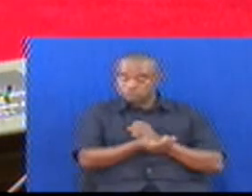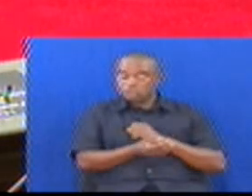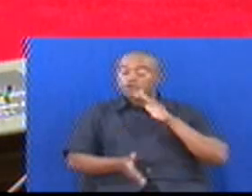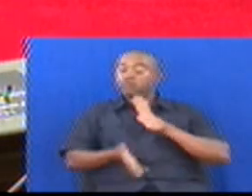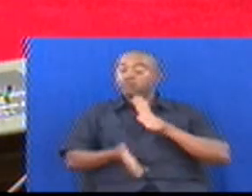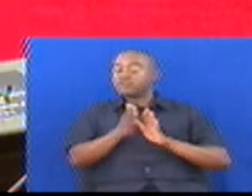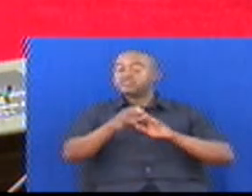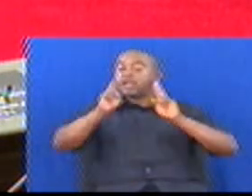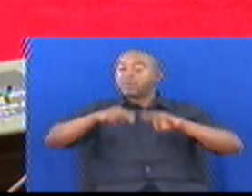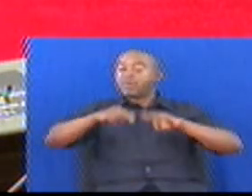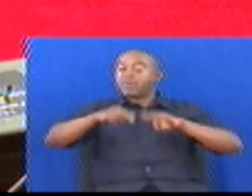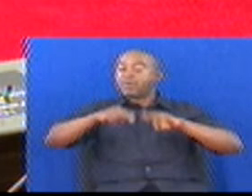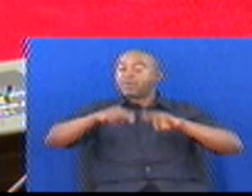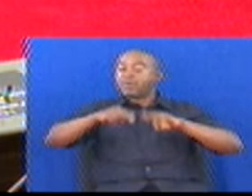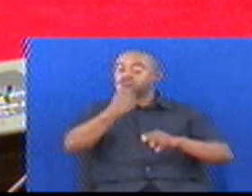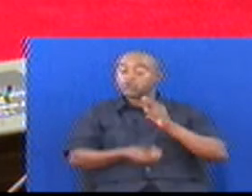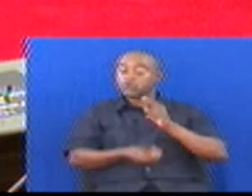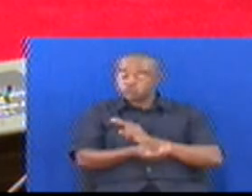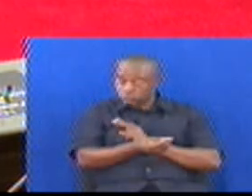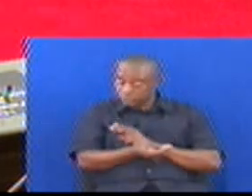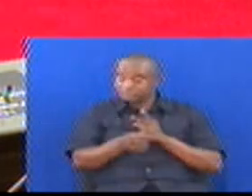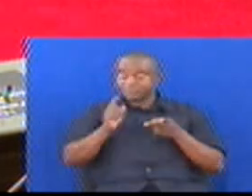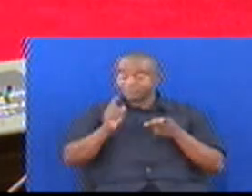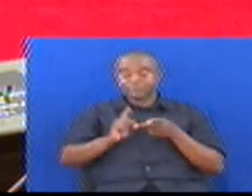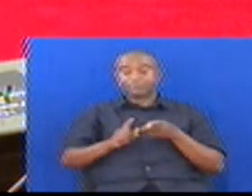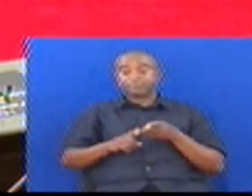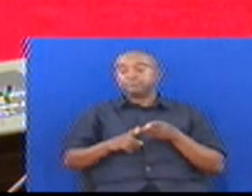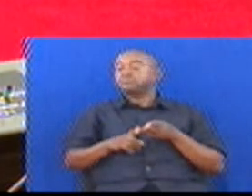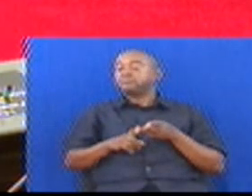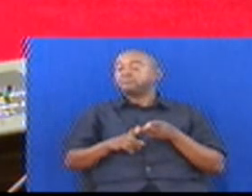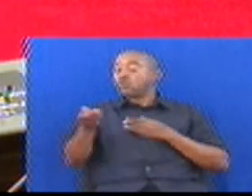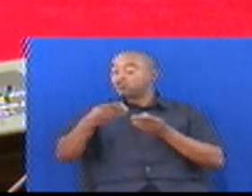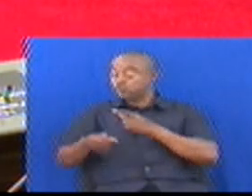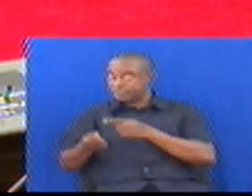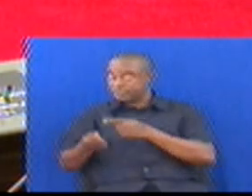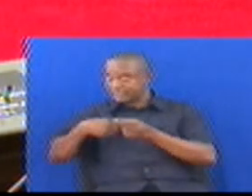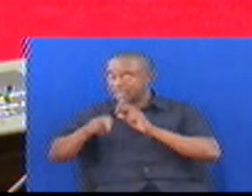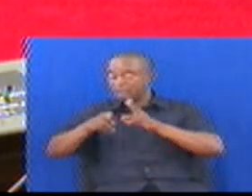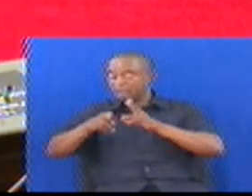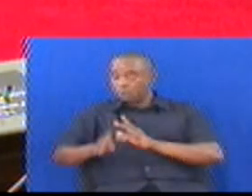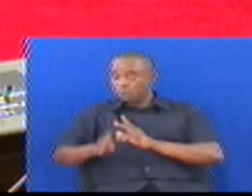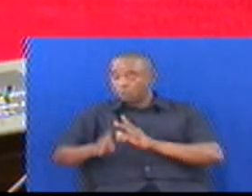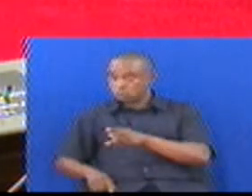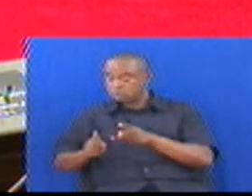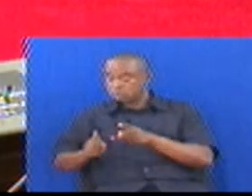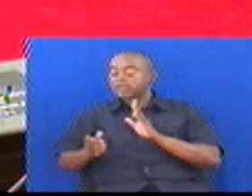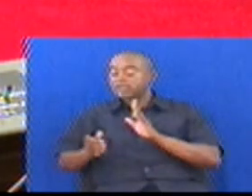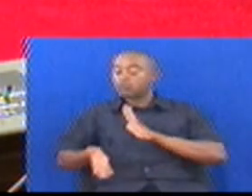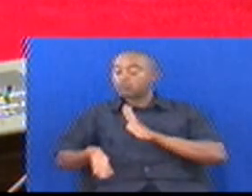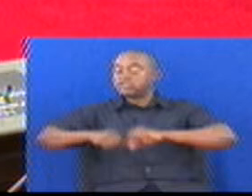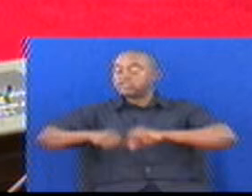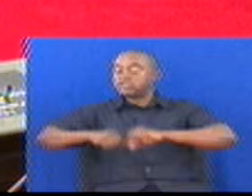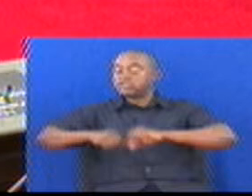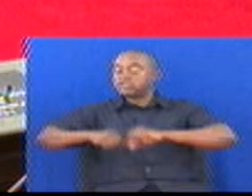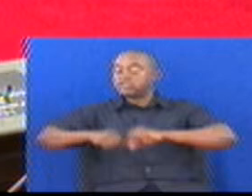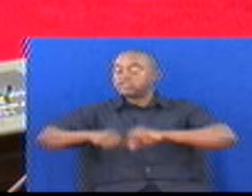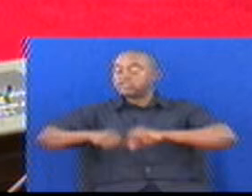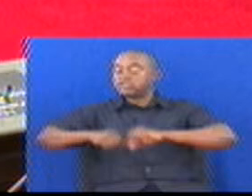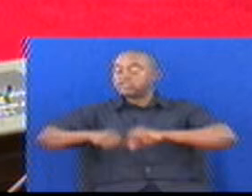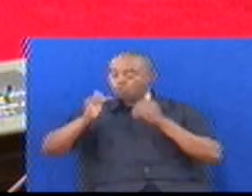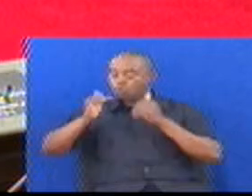ya rushwa na hujumu uchumi katika mahakama kuu, na kuanzisha mamlaka ya kudhibiti na kupambana na dawa za